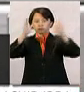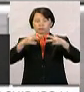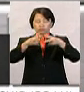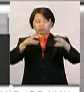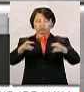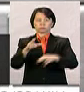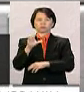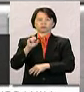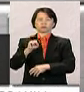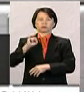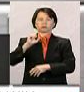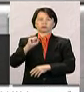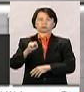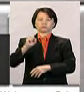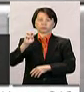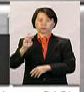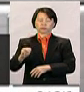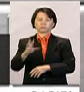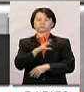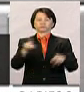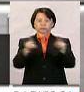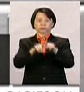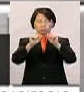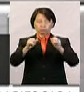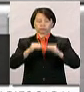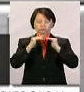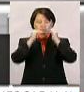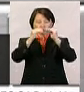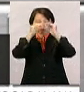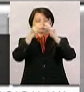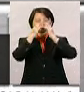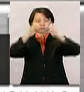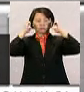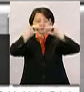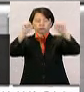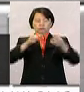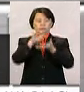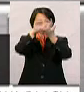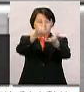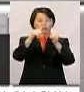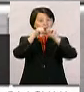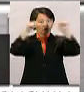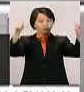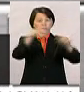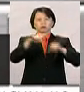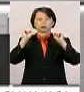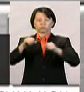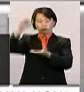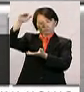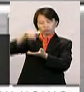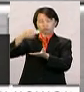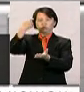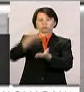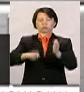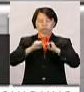dilancarkan Suruhanjaya Syarikat Malaysia SSM. Ia juga dapat mempertingkat kecekapan sistem penyampaian awam selain berupaya mengurangkan